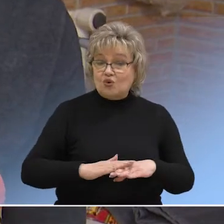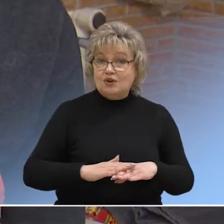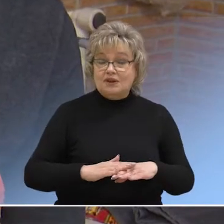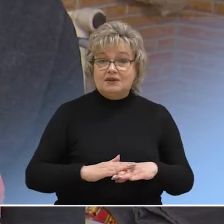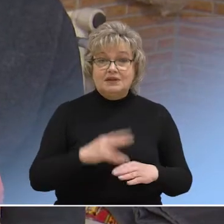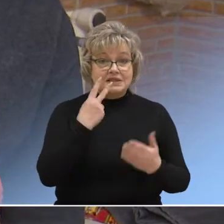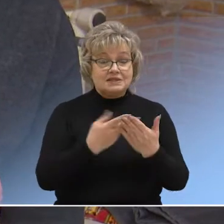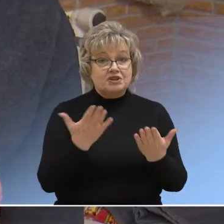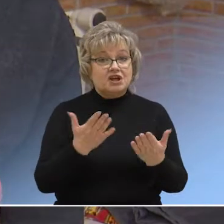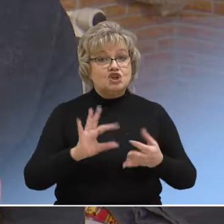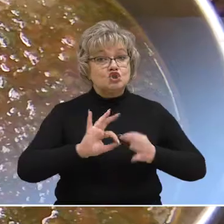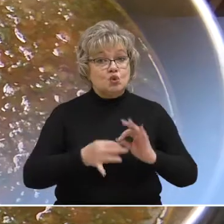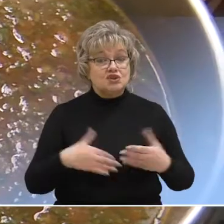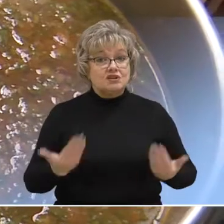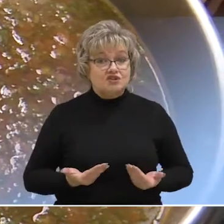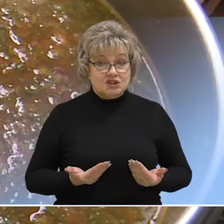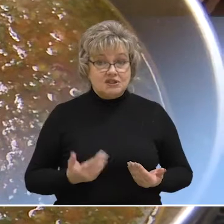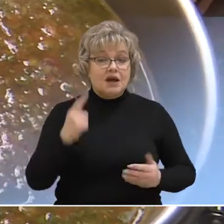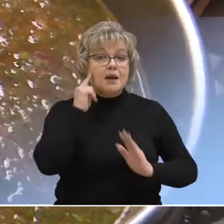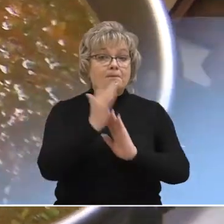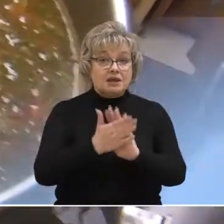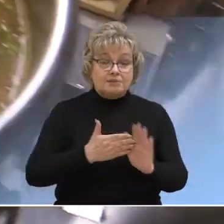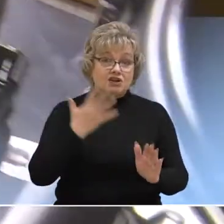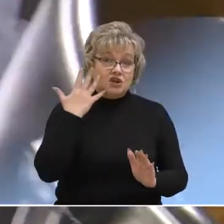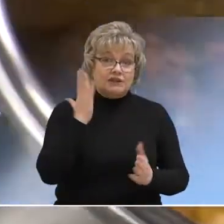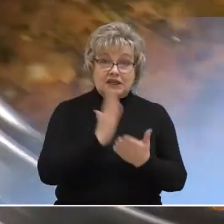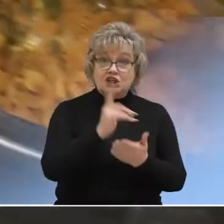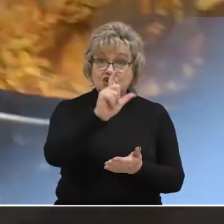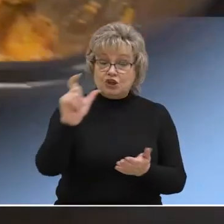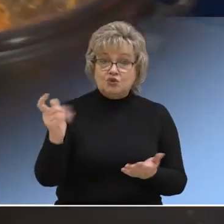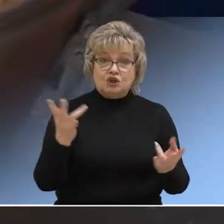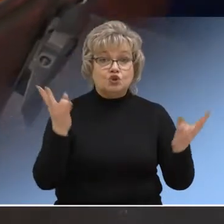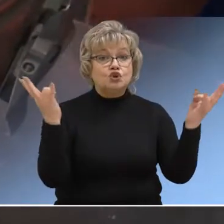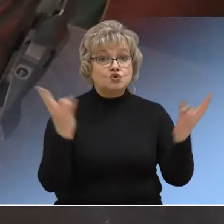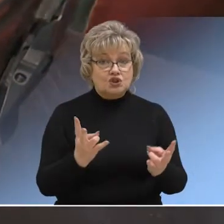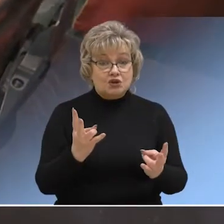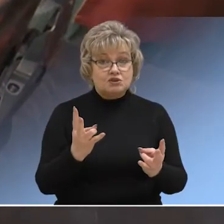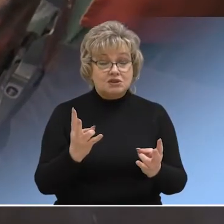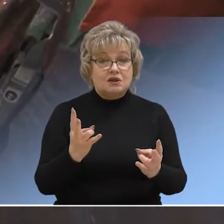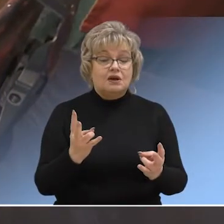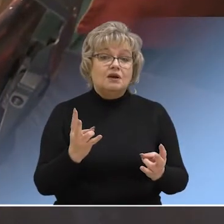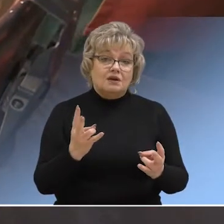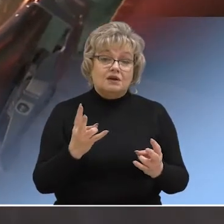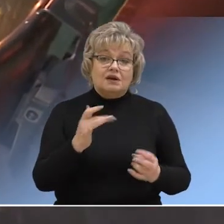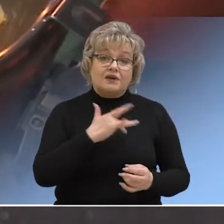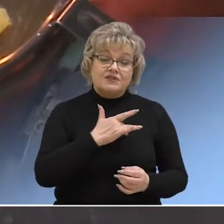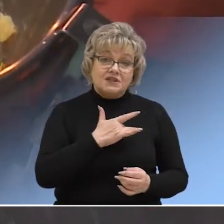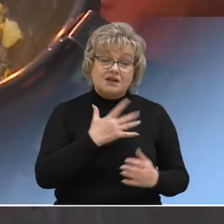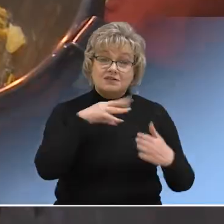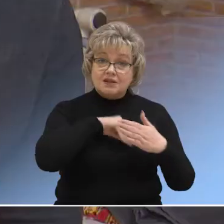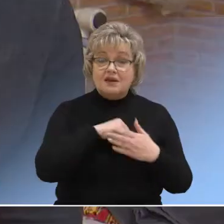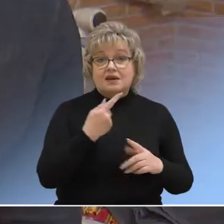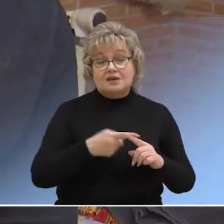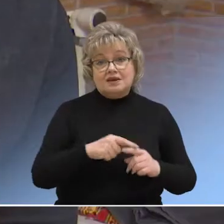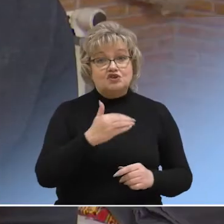на какие-то сложности в жизни. И когда ты понимаешь, что есть люди, которые нуждаются больше, ну, как-то отзывается в сердце это, и вот